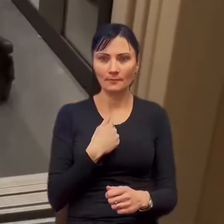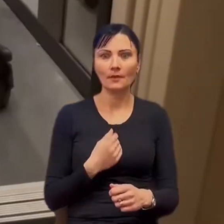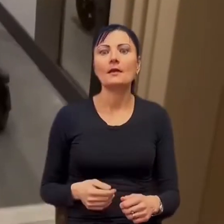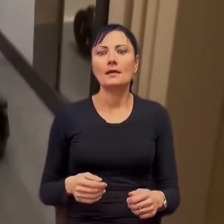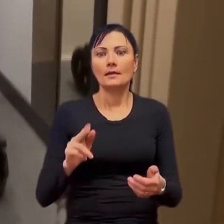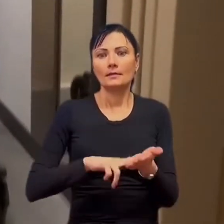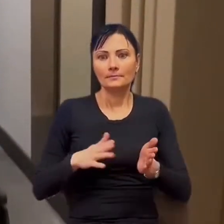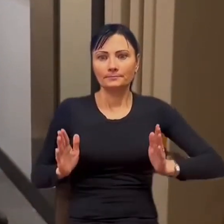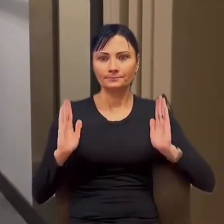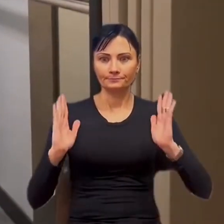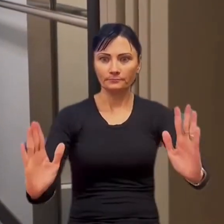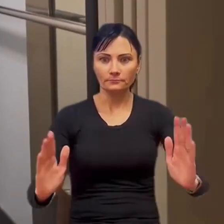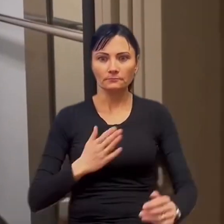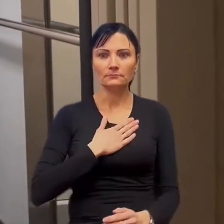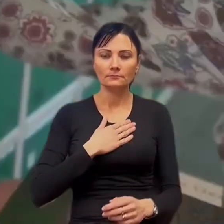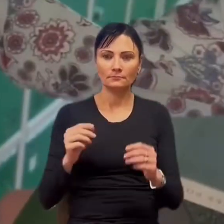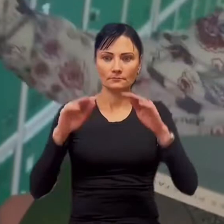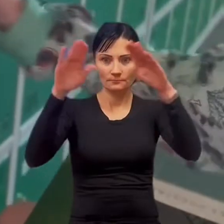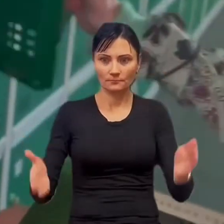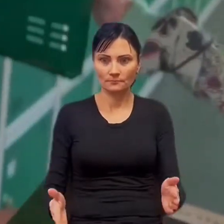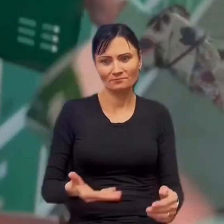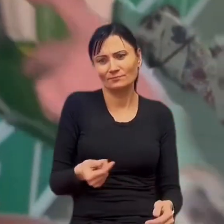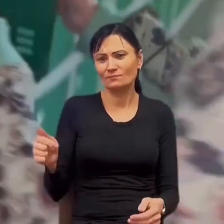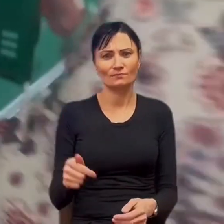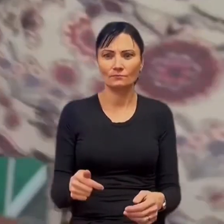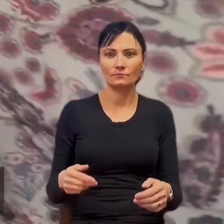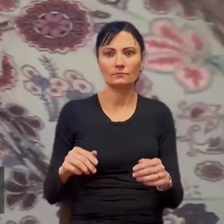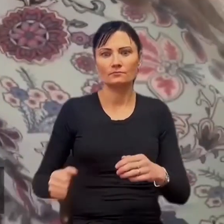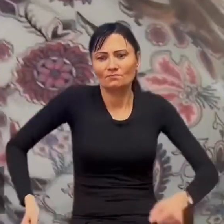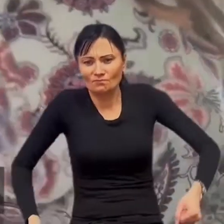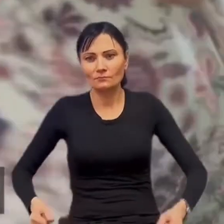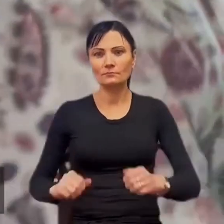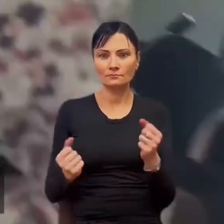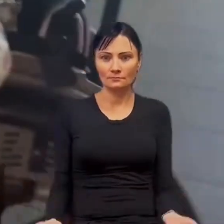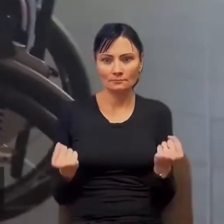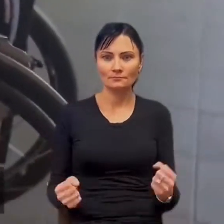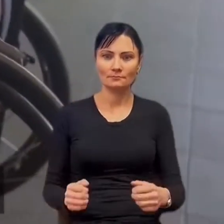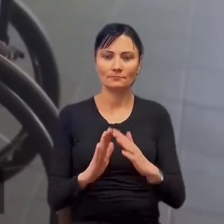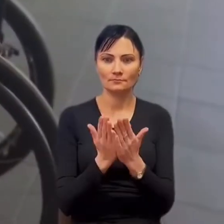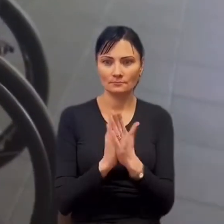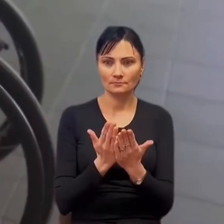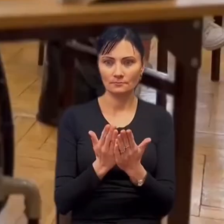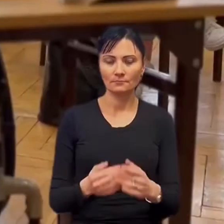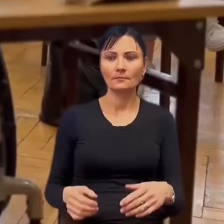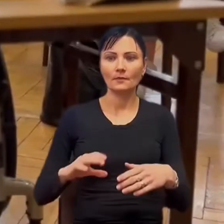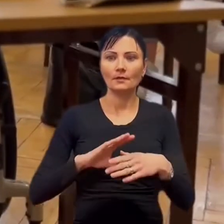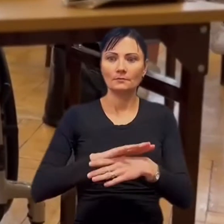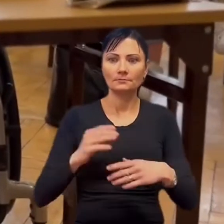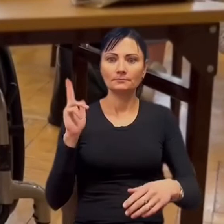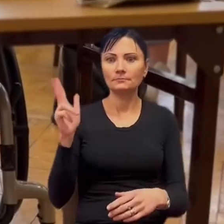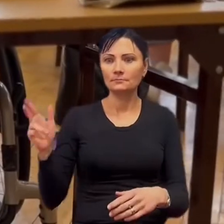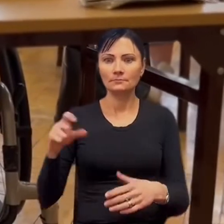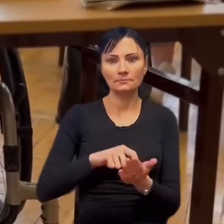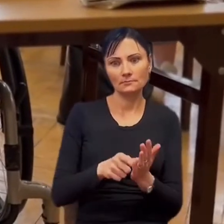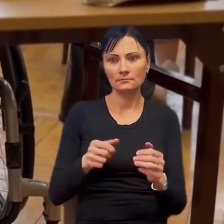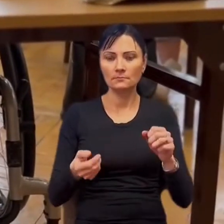którzy mają problemy z poruszaniem się. Na korytarzu mamy szafki, dzięki którym nie musimy nosić ciężkich książek. W każdej sali są